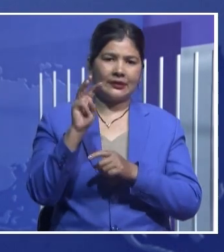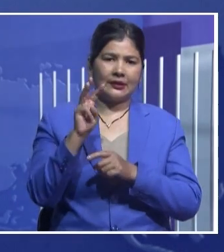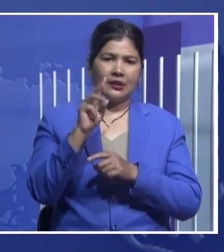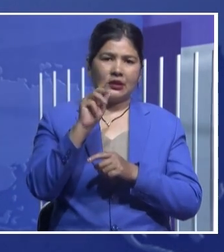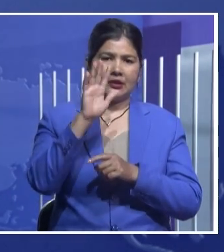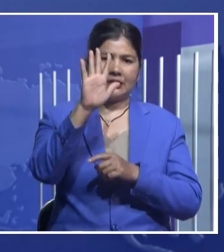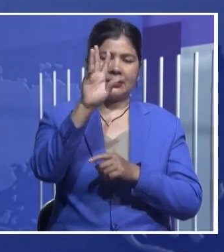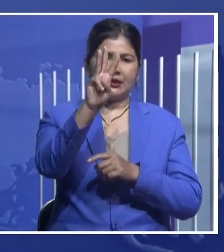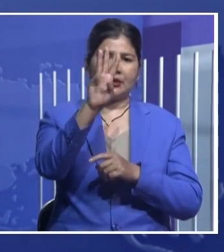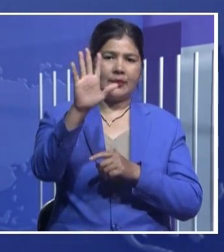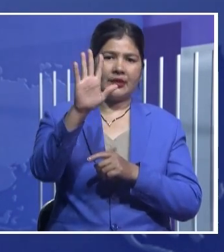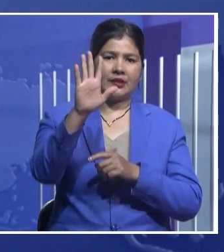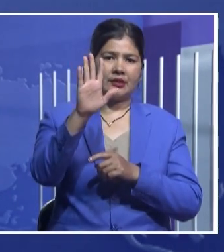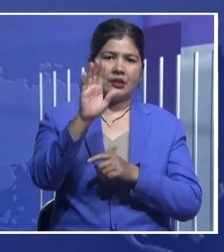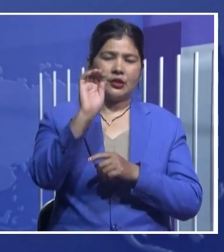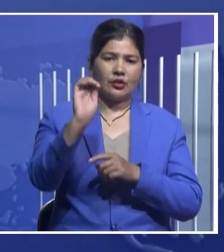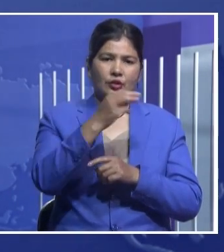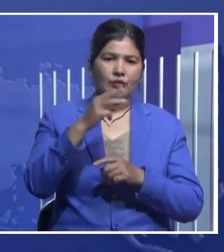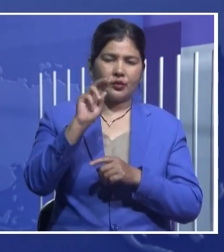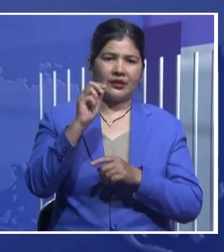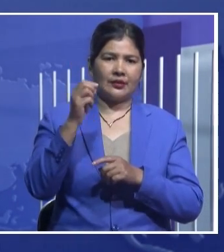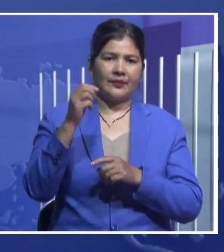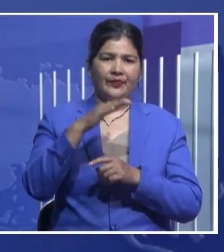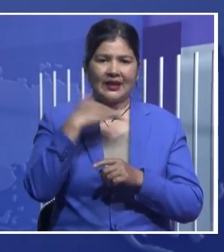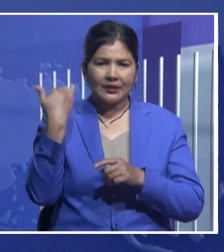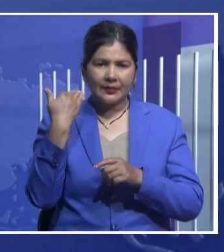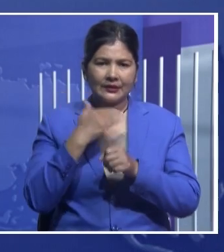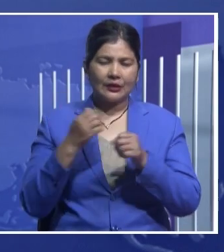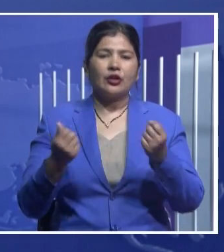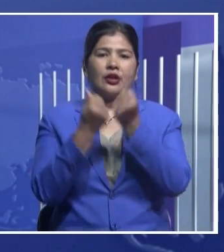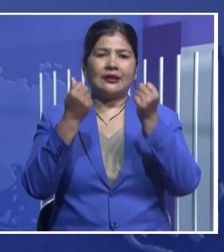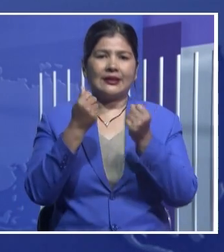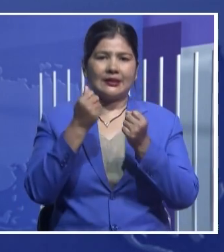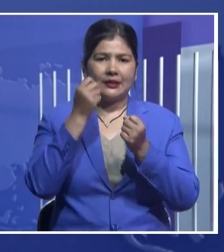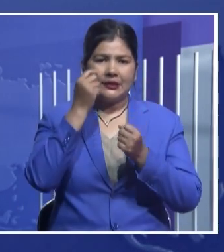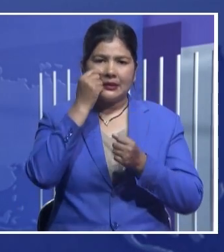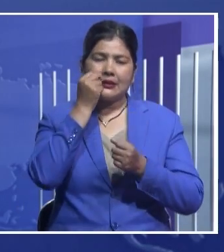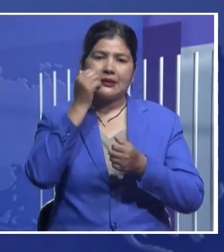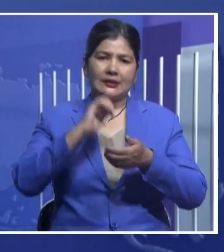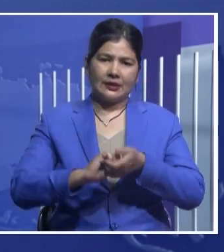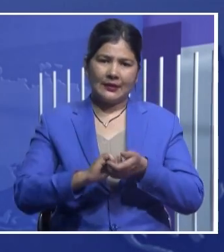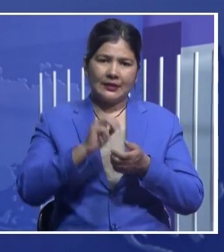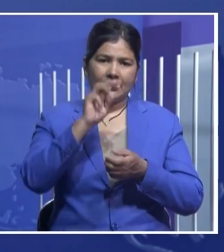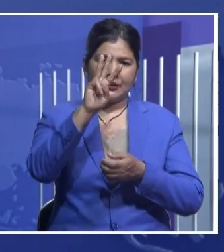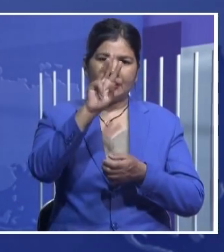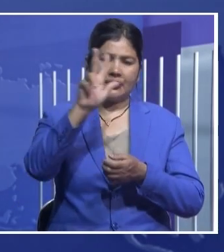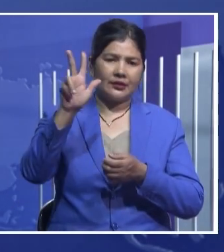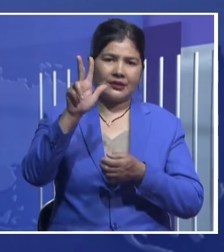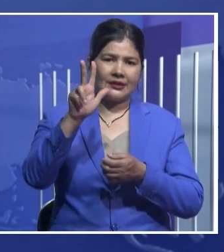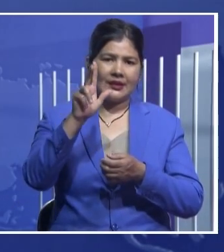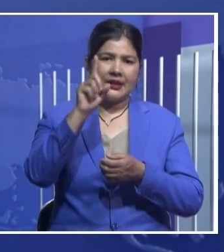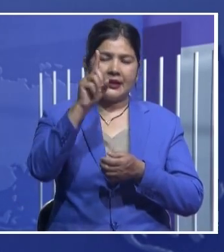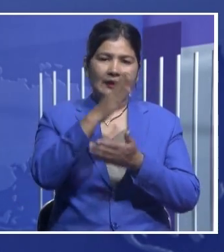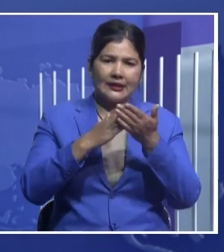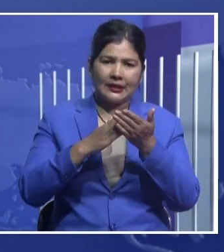निमाइलकी 35 वर्षीय सुकी बडुवालको एक वर्ष अघि गरेको आत्महत्या घटनामा उनका श्रीमान 38 वर्षका मानसिंह बडुवाललाई 1.5 वर्ष कैदको फैसला